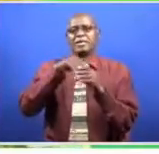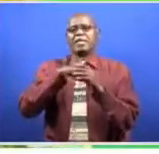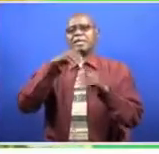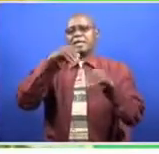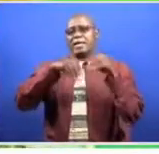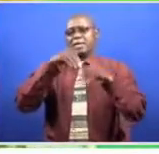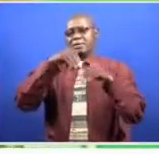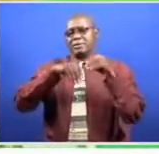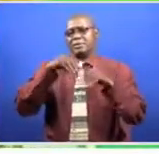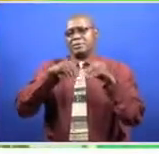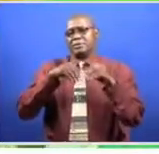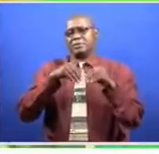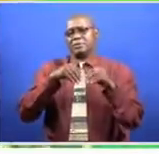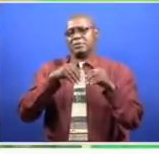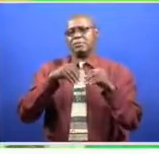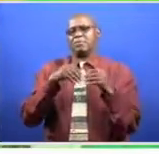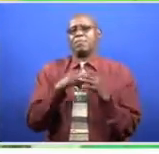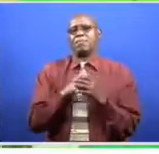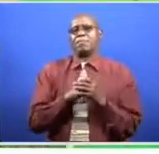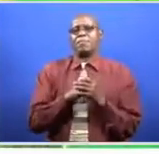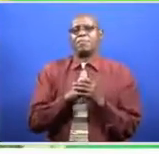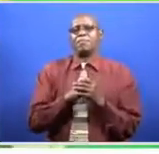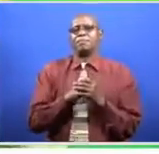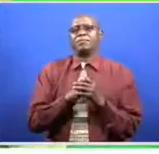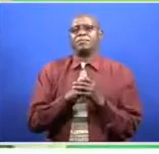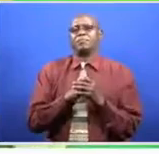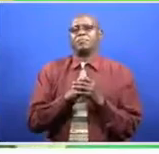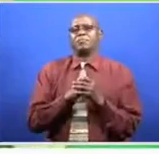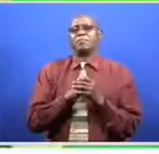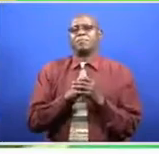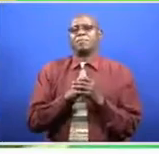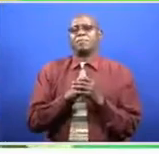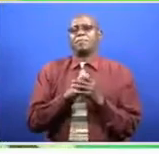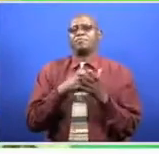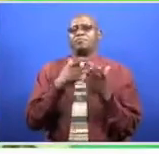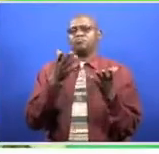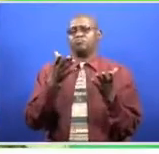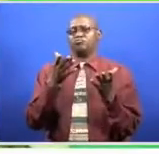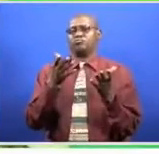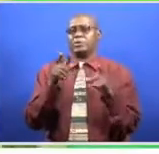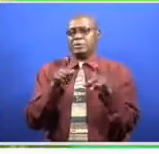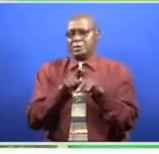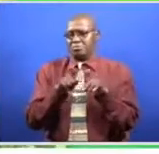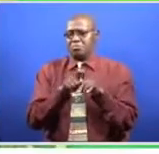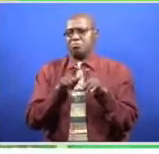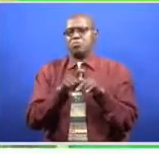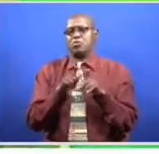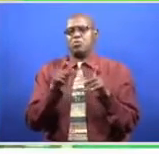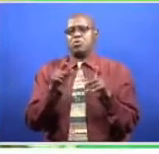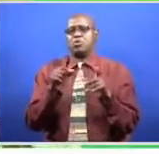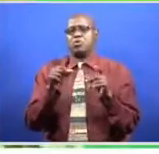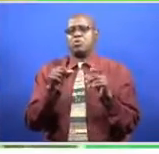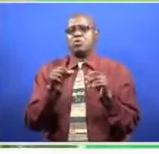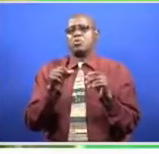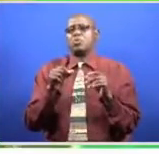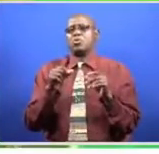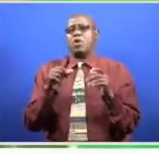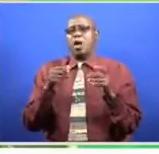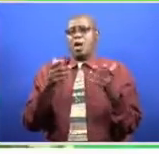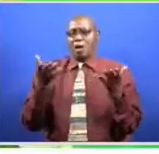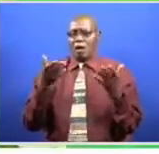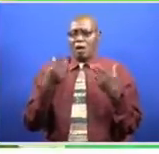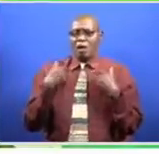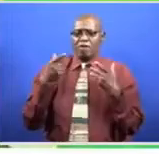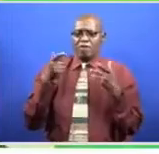sababu hapa ndio watu wanataka kuamua. Kuzua vurugu, hata askari wenyewe kuzua vurugu ni kuinstill fear.